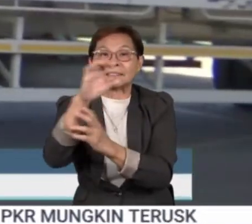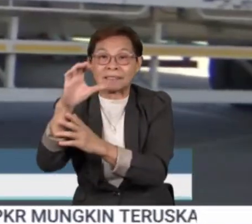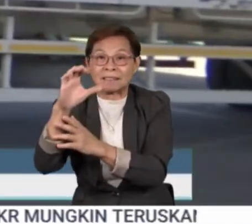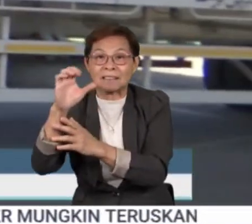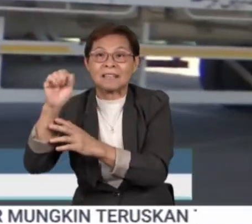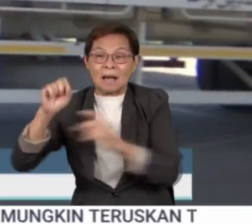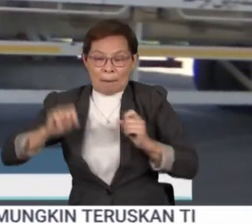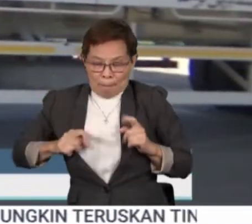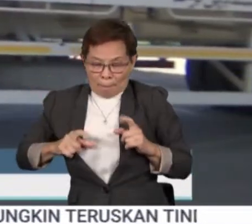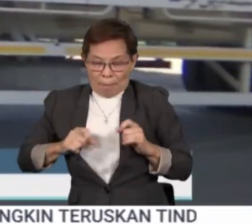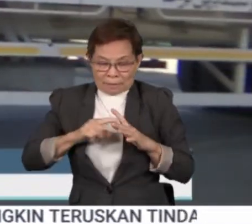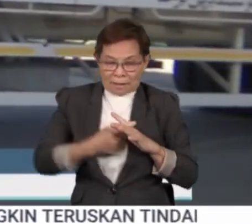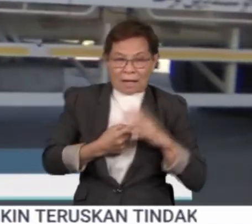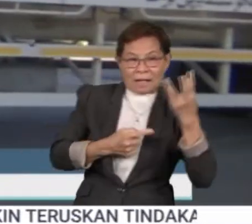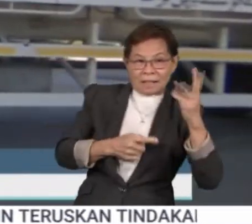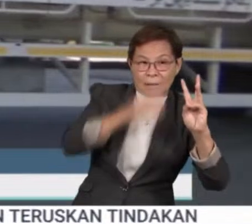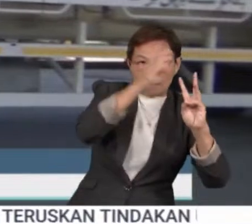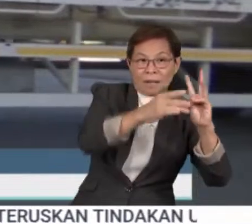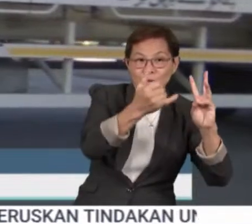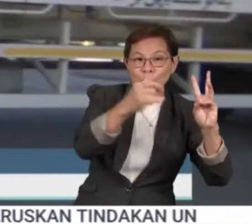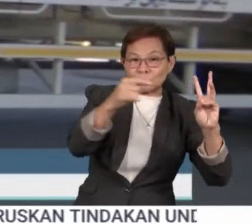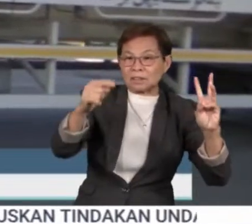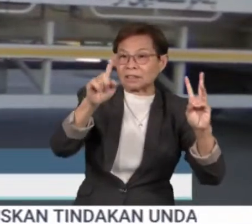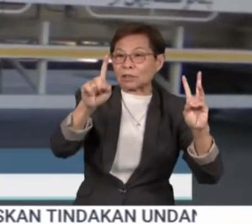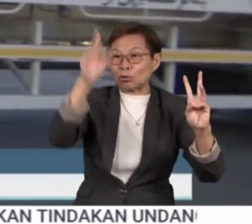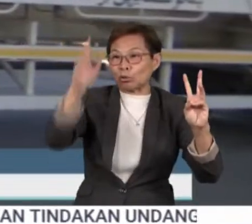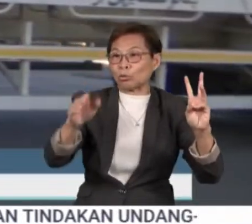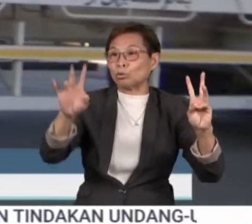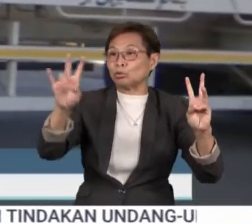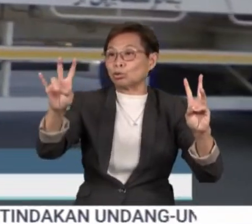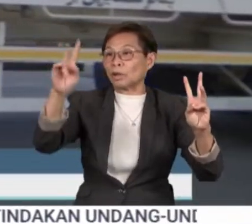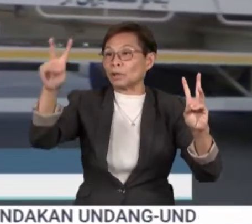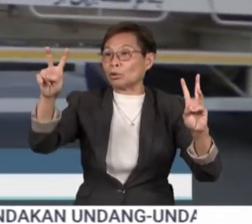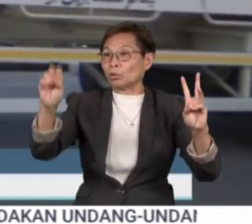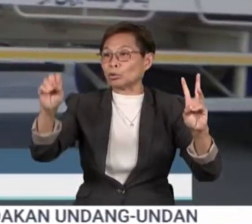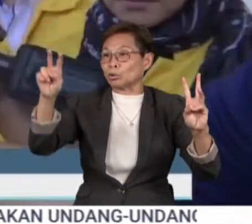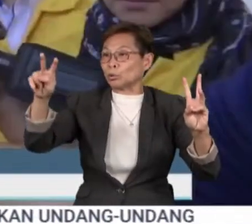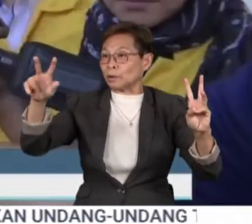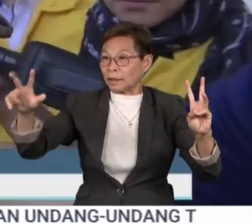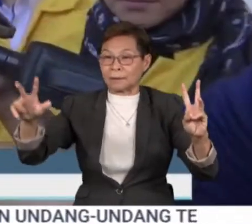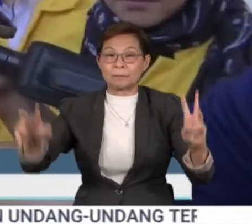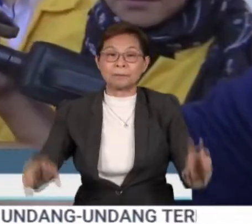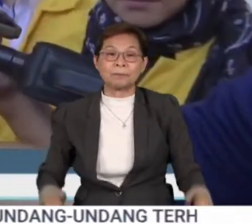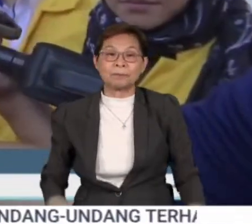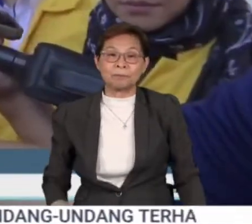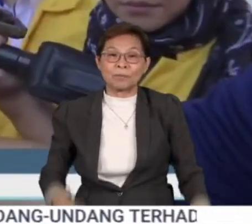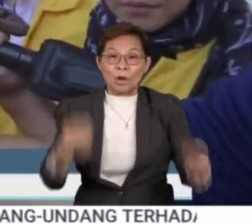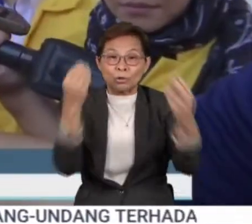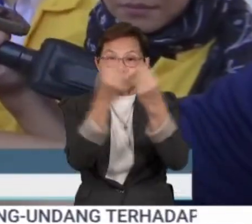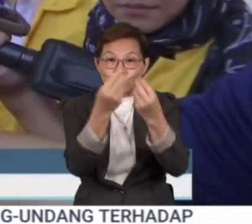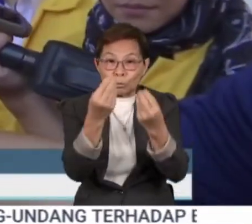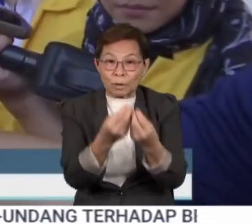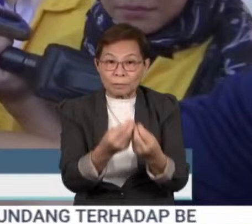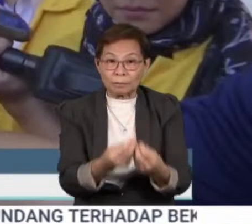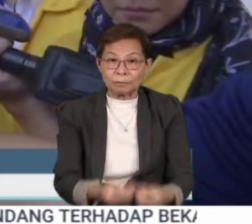Bhd, bermula 16 Jun sehingga 1 Julai 2023. Jadi jumlah yang